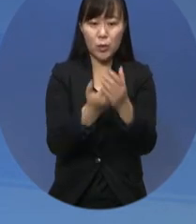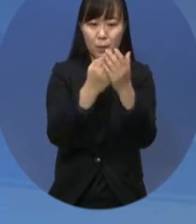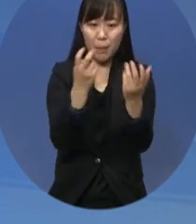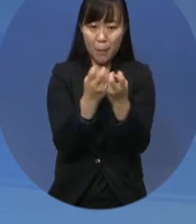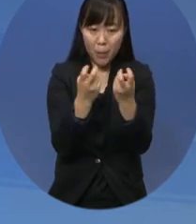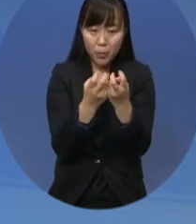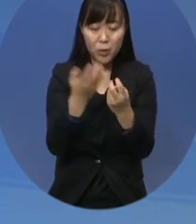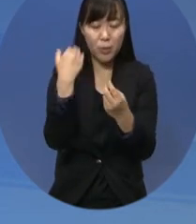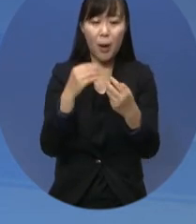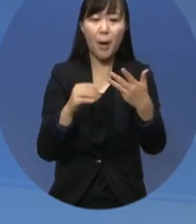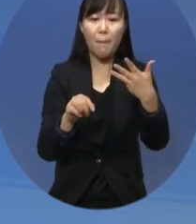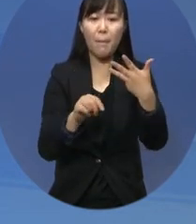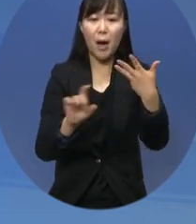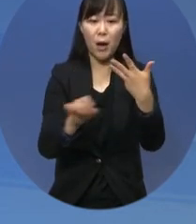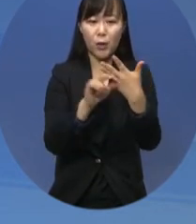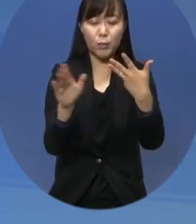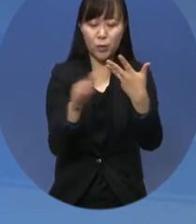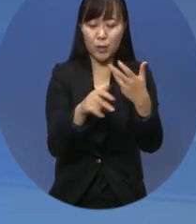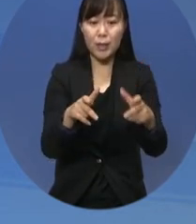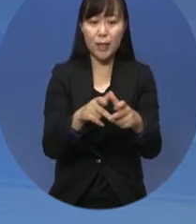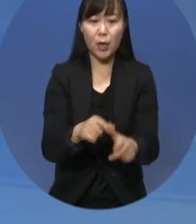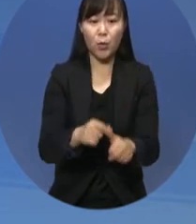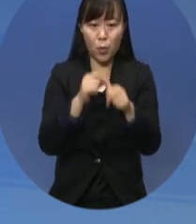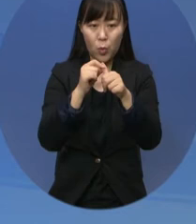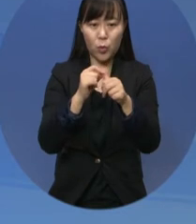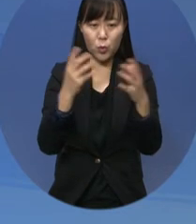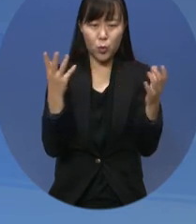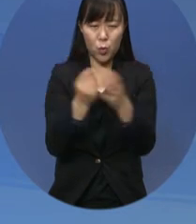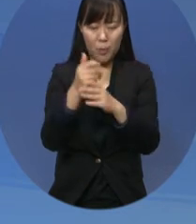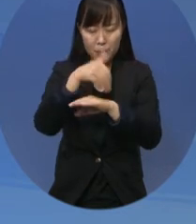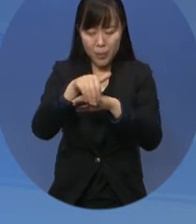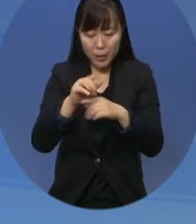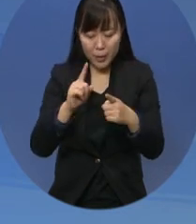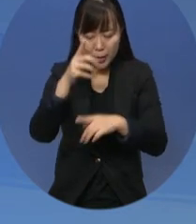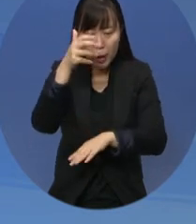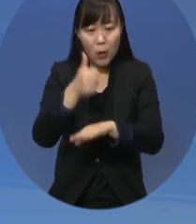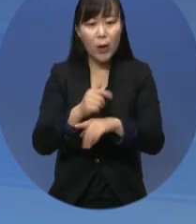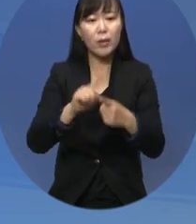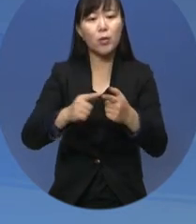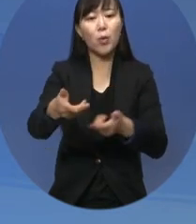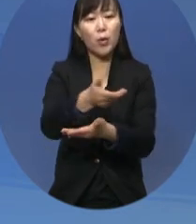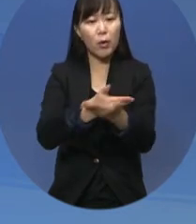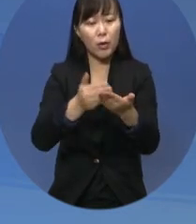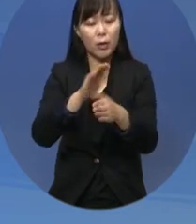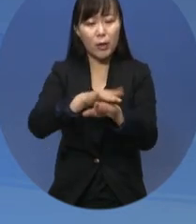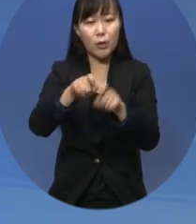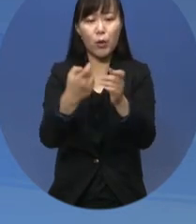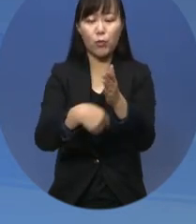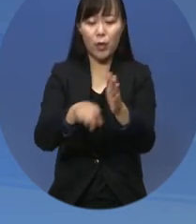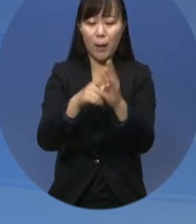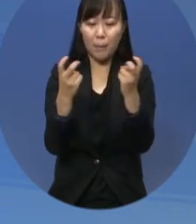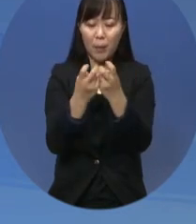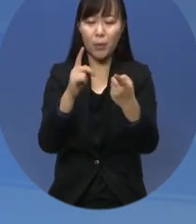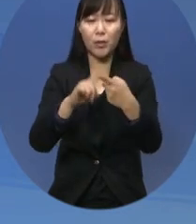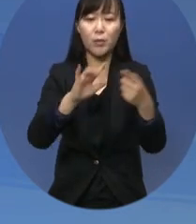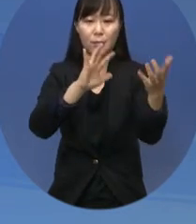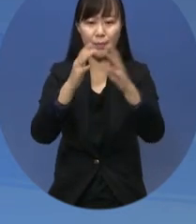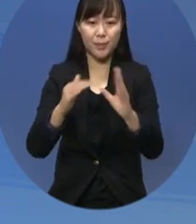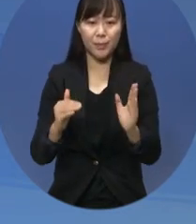지난 8월부터 진행된 장애인 고용 종합 컨설팅 결과를 공유하고 이를 이행하기 위한 방안도